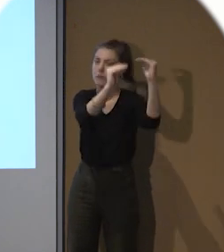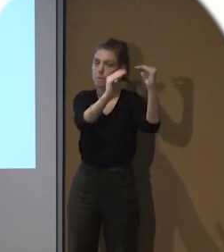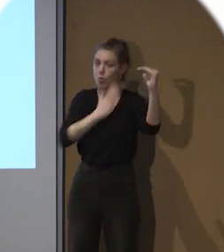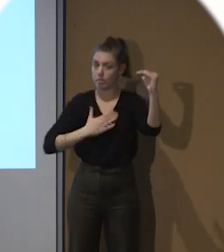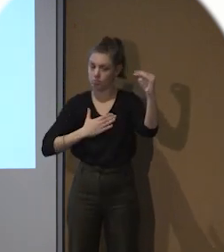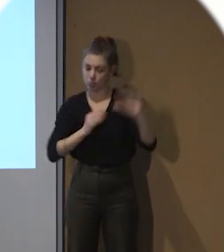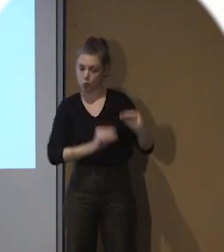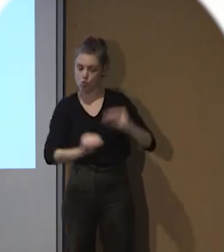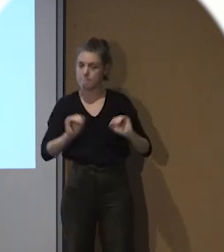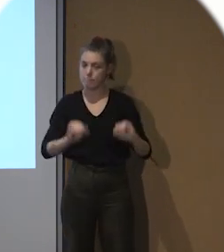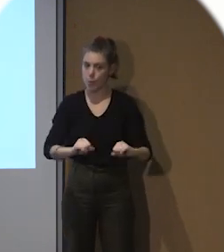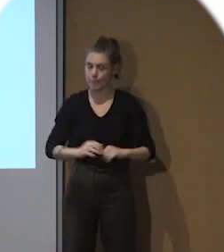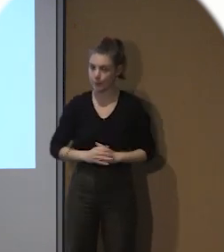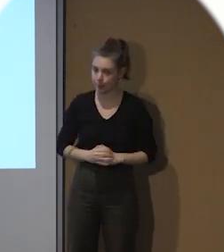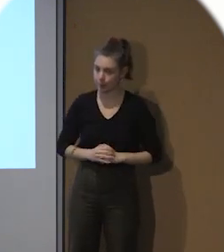un problème.